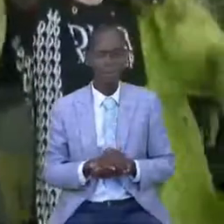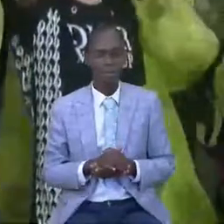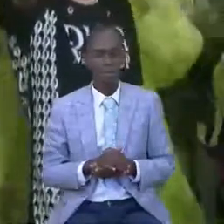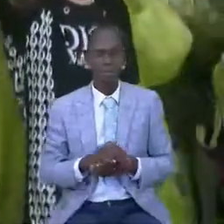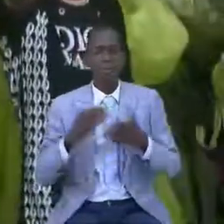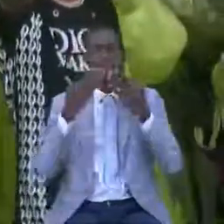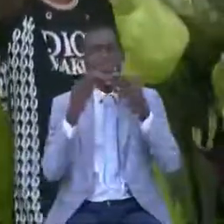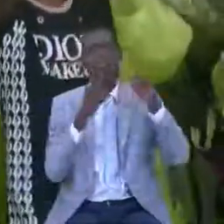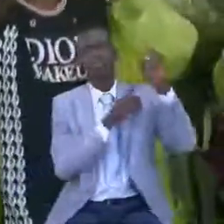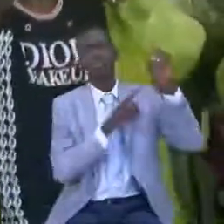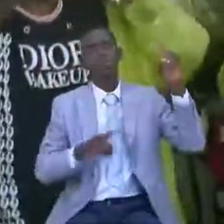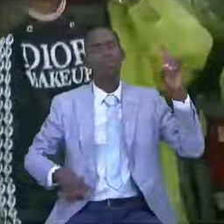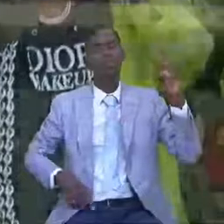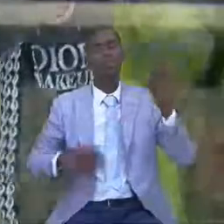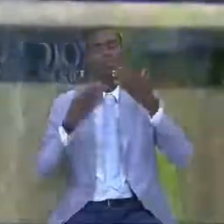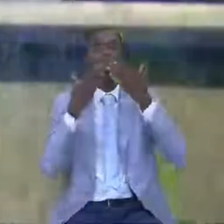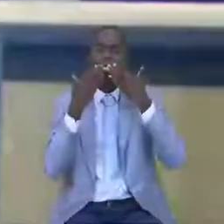nom de Jésus-Christ.